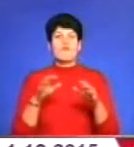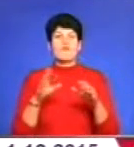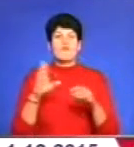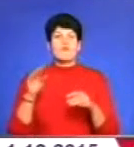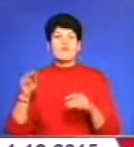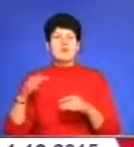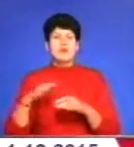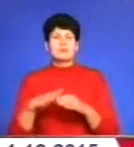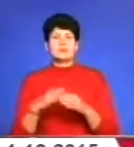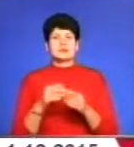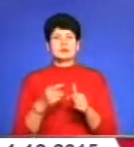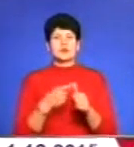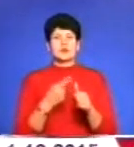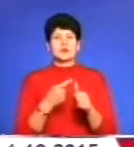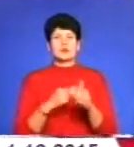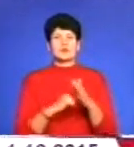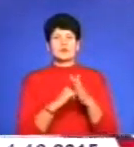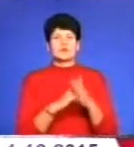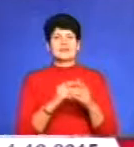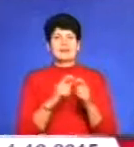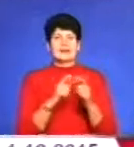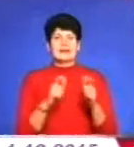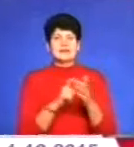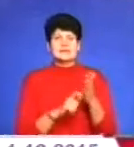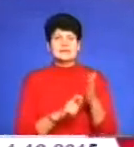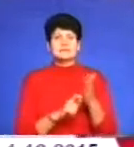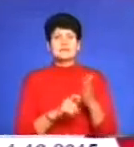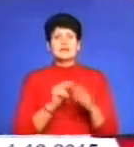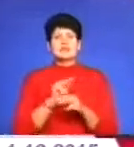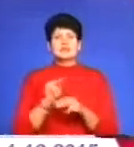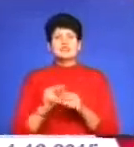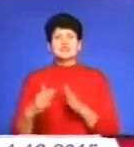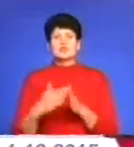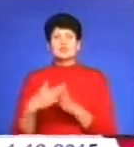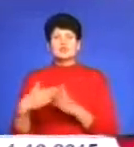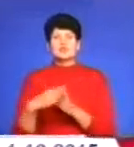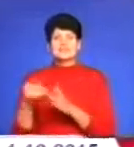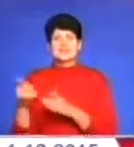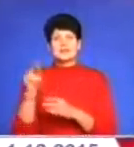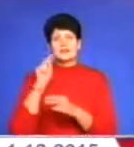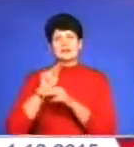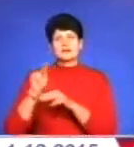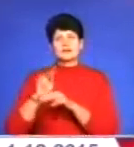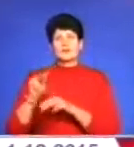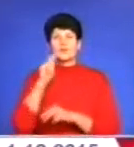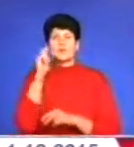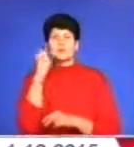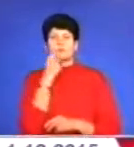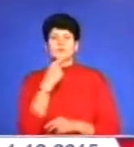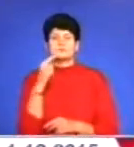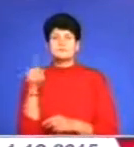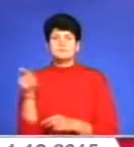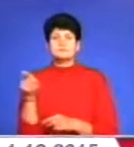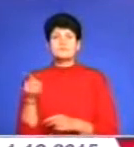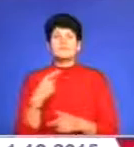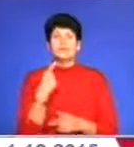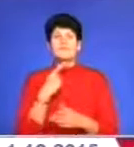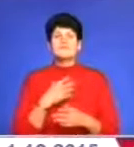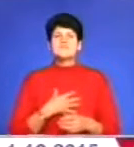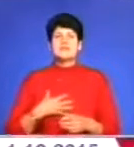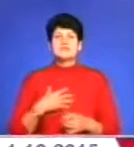основі текстів цих пісень. Кредо курсів – навчи сусіда розмовляти українською мовою. Організатори вважають дуже важливо